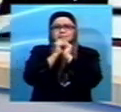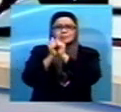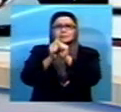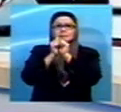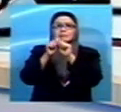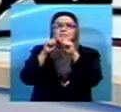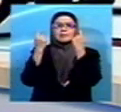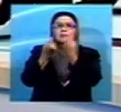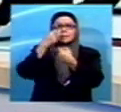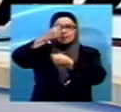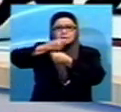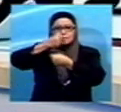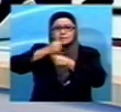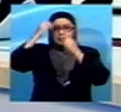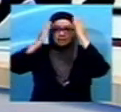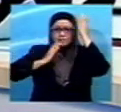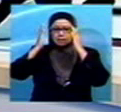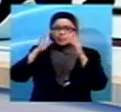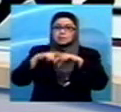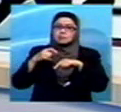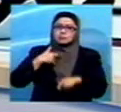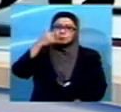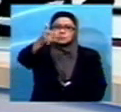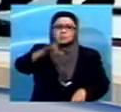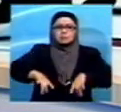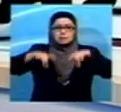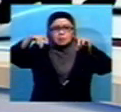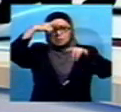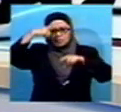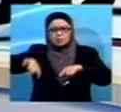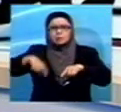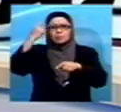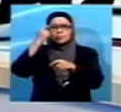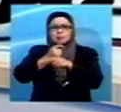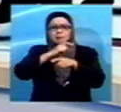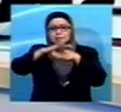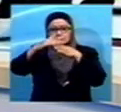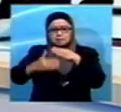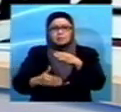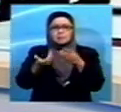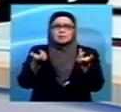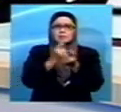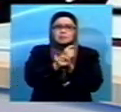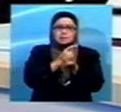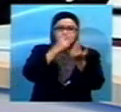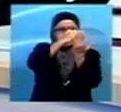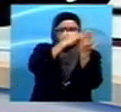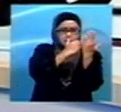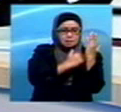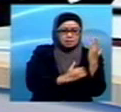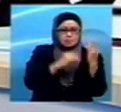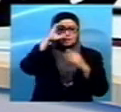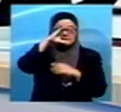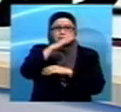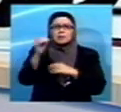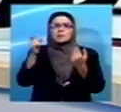pagi-pagi ibu negara ASEAN yaitu antara lain memiliki tamatkan cermah jalannya presiden pernyataan melicia dalam fasa baru